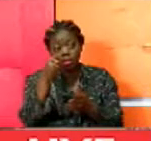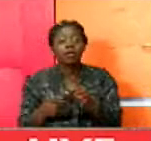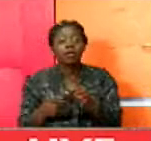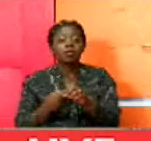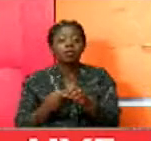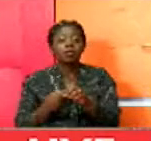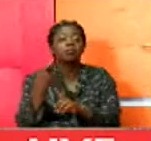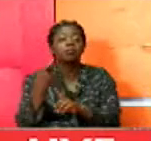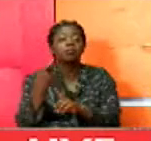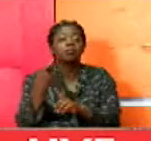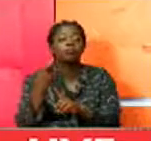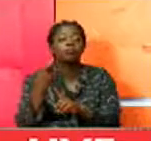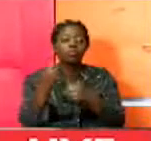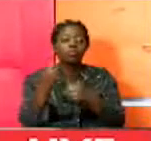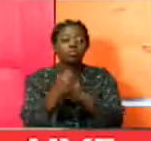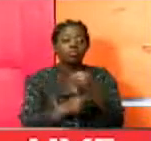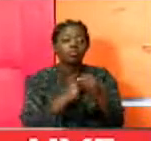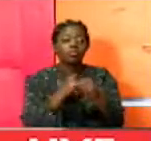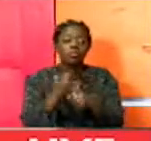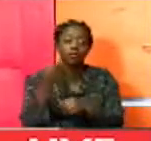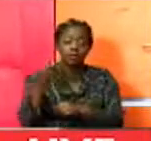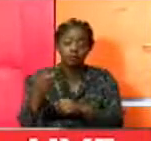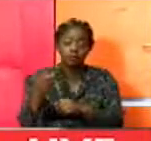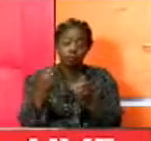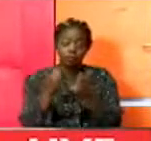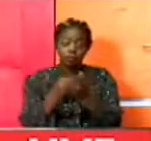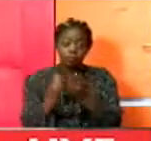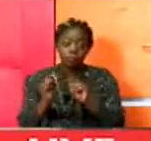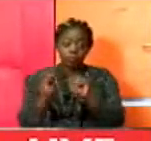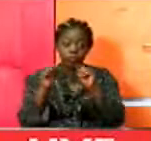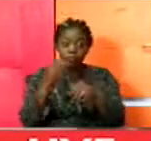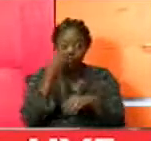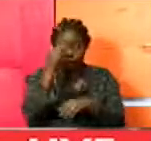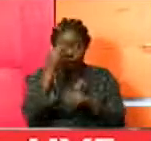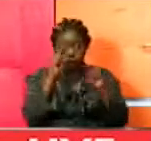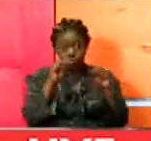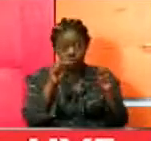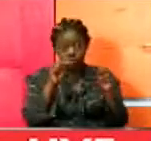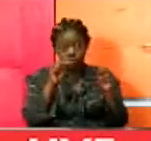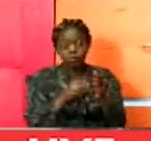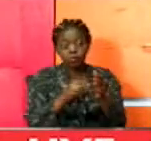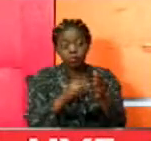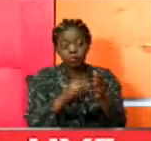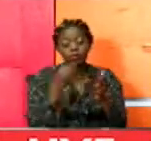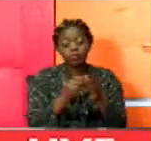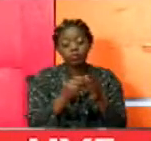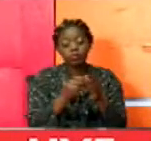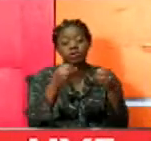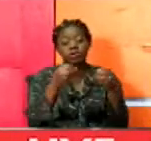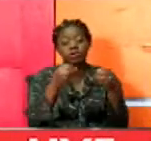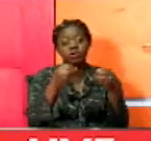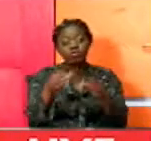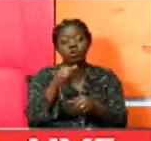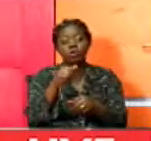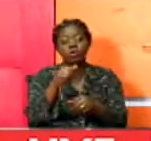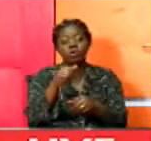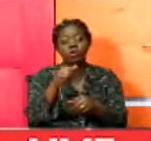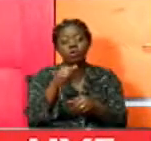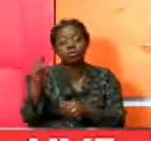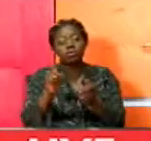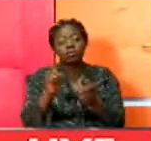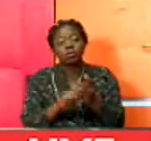mwezi oba buli mwaka. Bwe ba sente zazze lwaki tebakwata miliyoni 5 ne bazikwasa gurupu waakiri buli muntu n'asooka